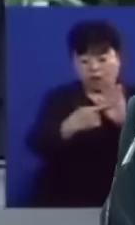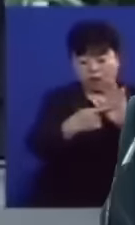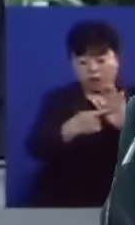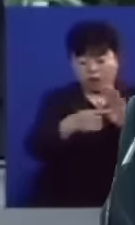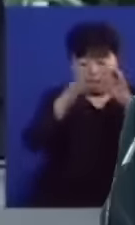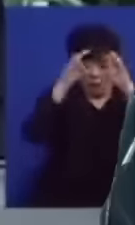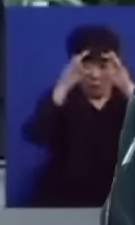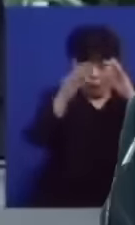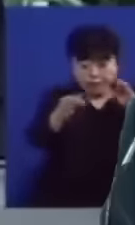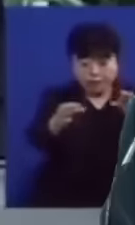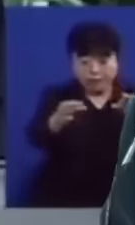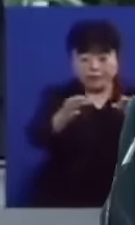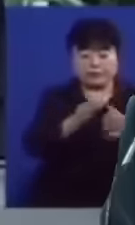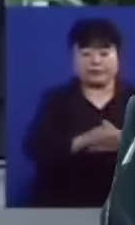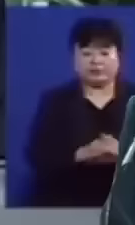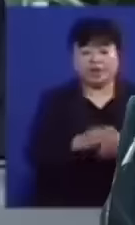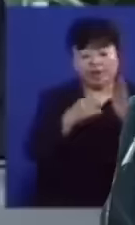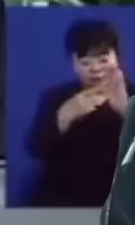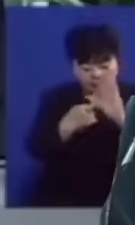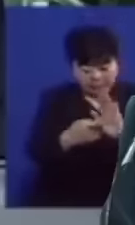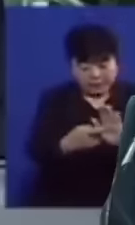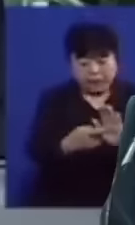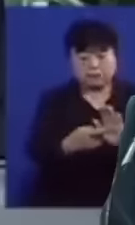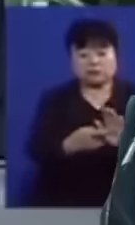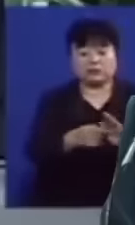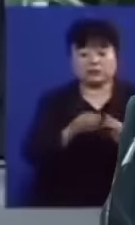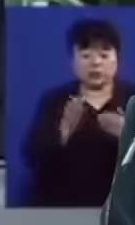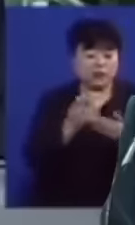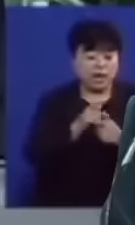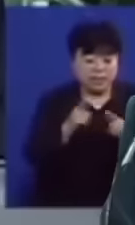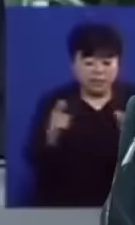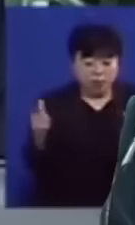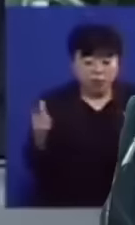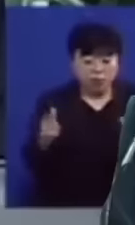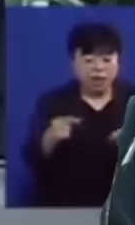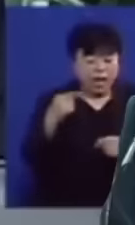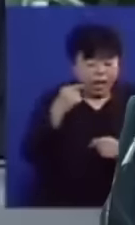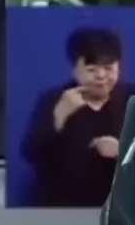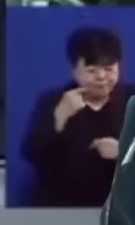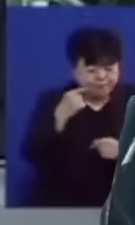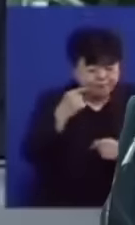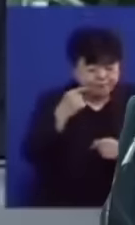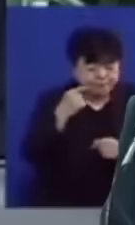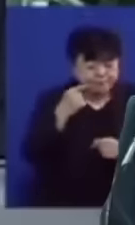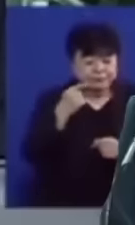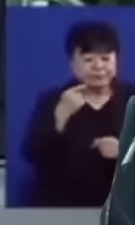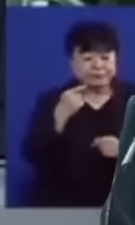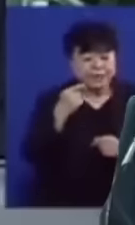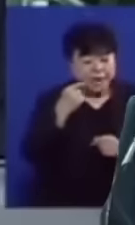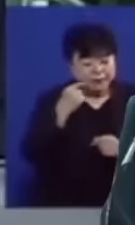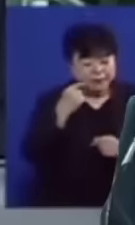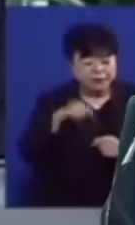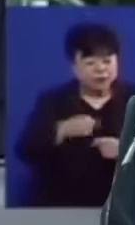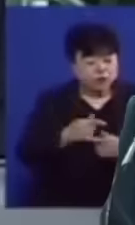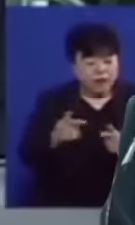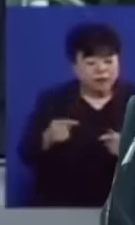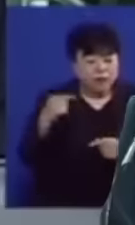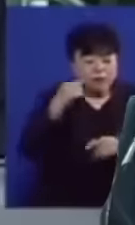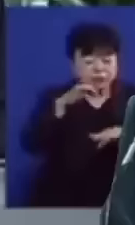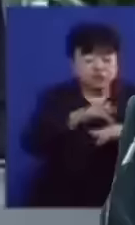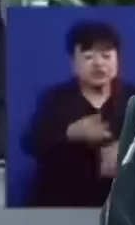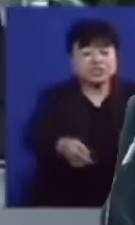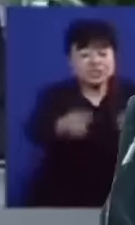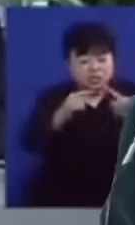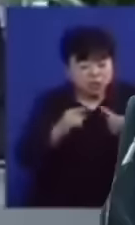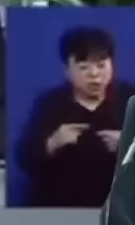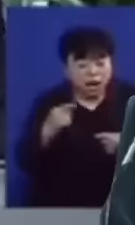보이는 것은 나타난 것으로 말미암아 된 것이 아닙니다. 암은 암 자체가 암이 된 것이 아니라 암의 귀신이 들어와서